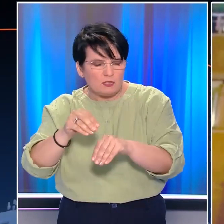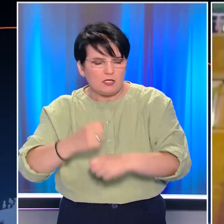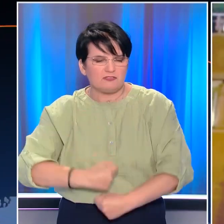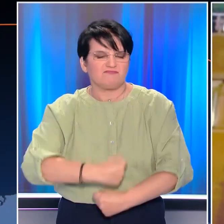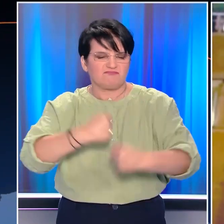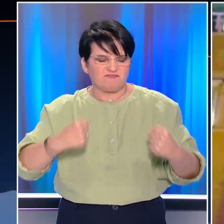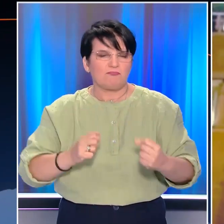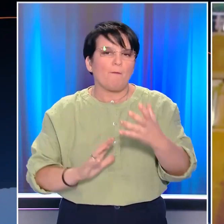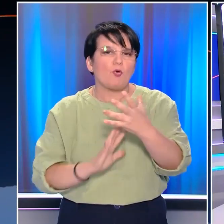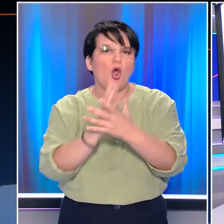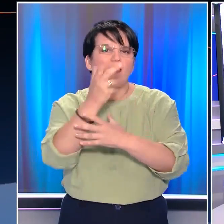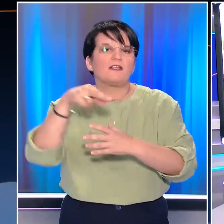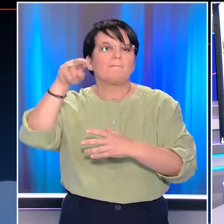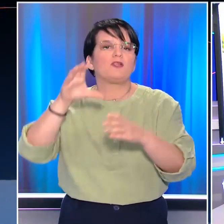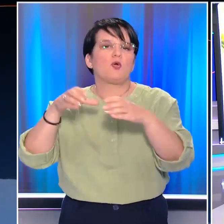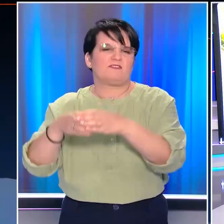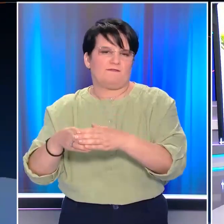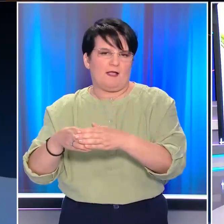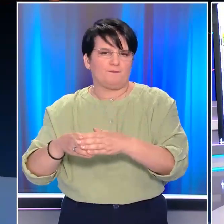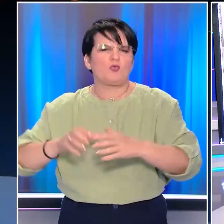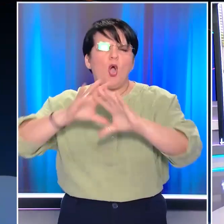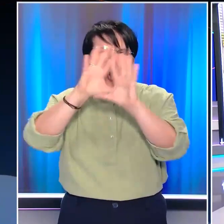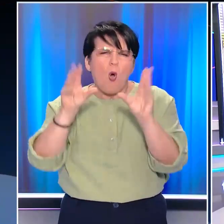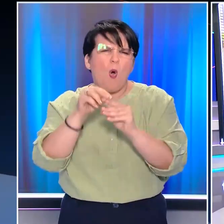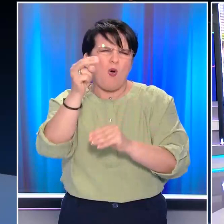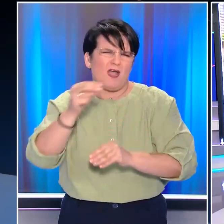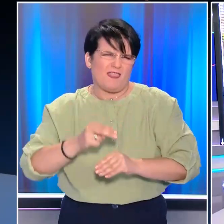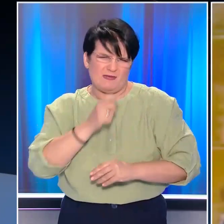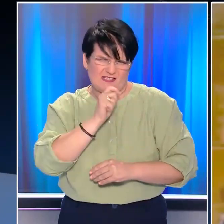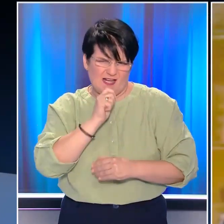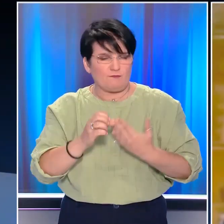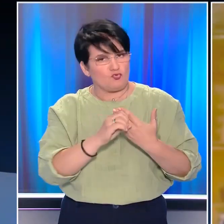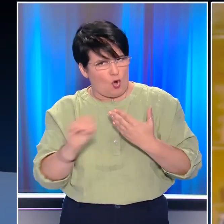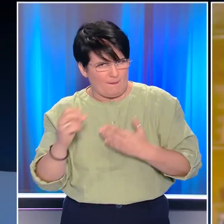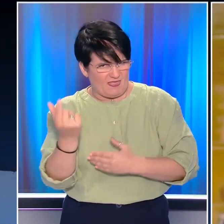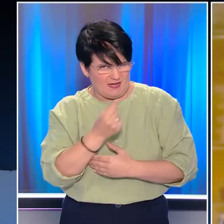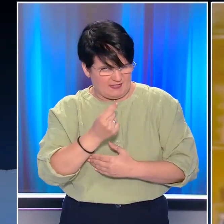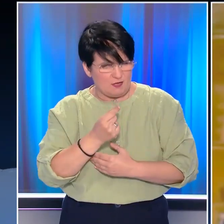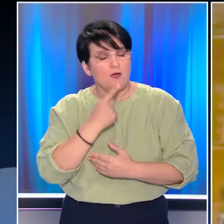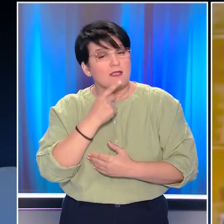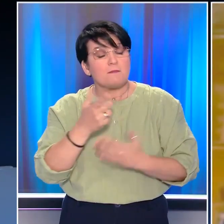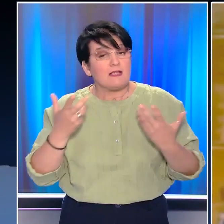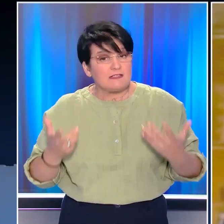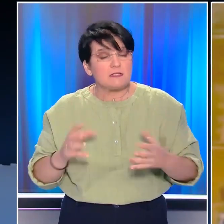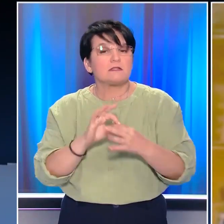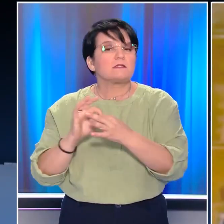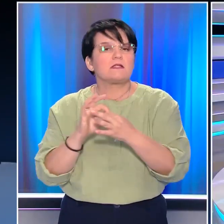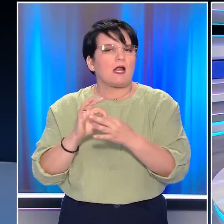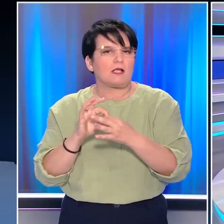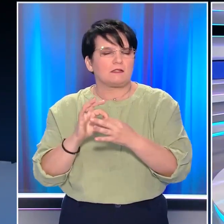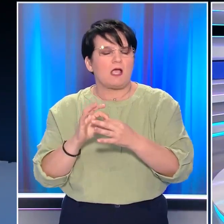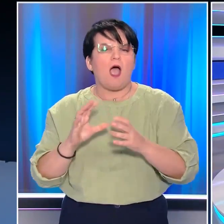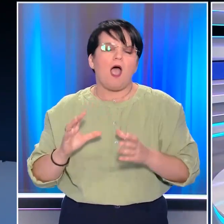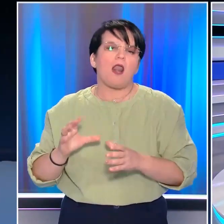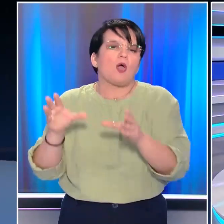ισχυρή προοδευτική πλειοψηφία. Στην εφόλη τη ύλη συνέντευξή του στο δελτίο ειδήσεων του Open, ο πρόεδρος του ΣΥΡΙΖΑ αναφέρεται στο ενδεχόμενο συνεργασιών, ενώ